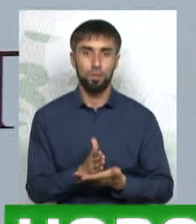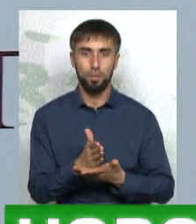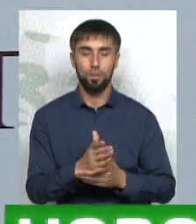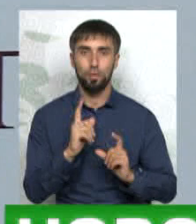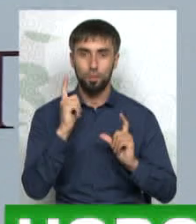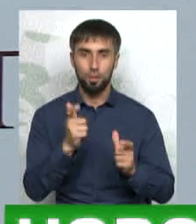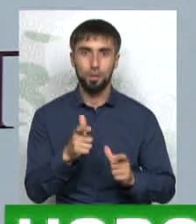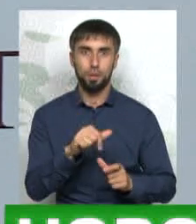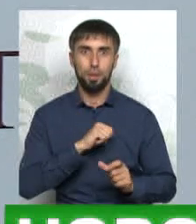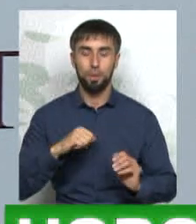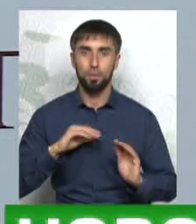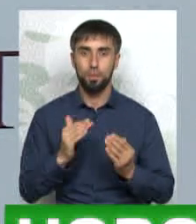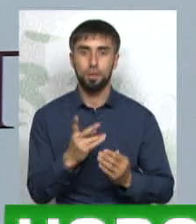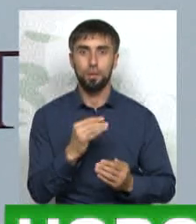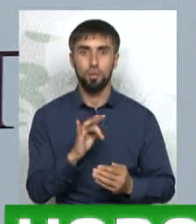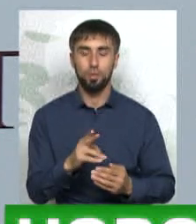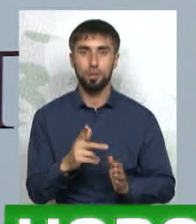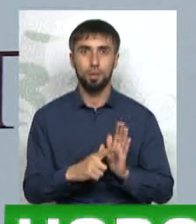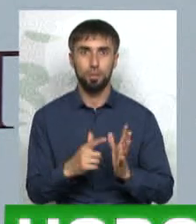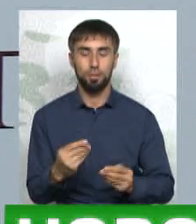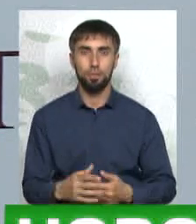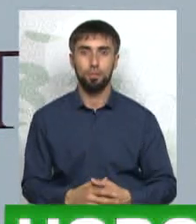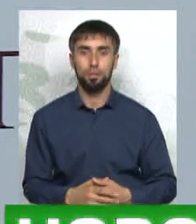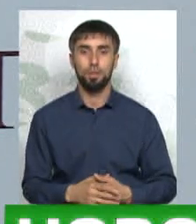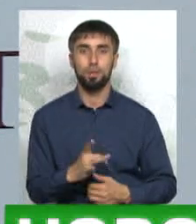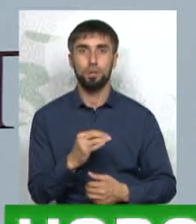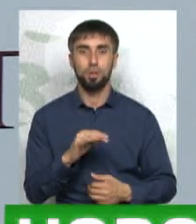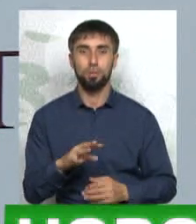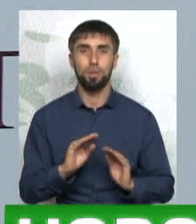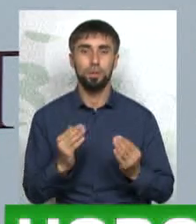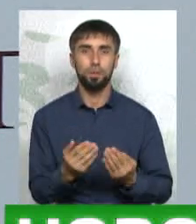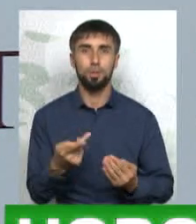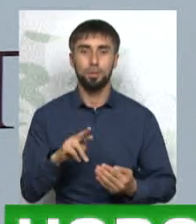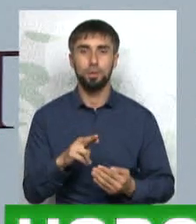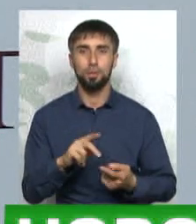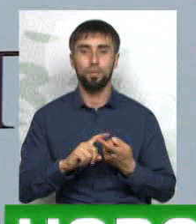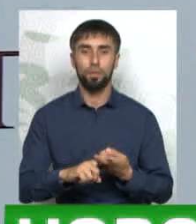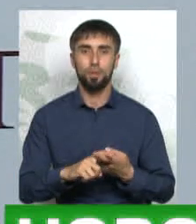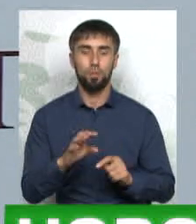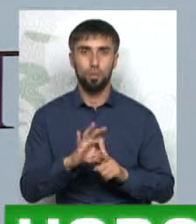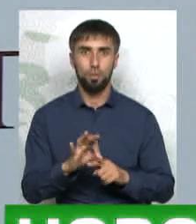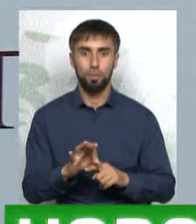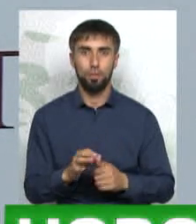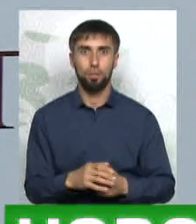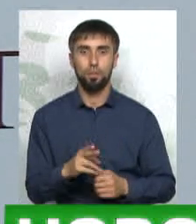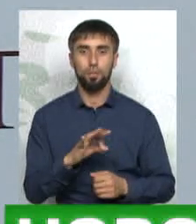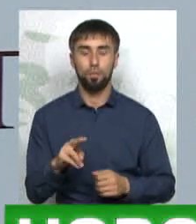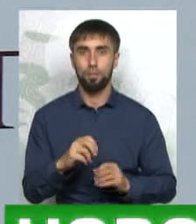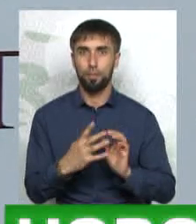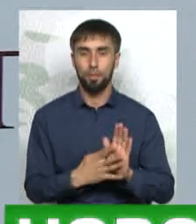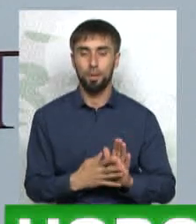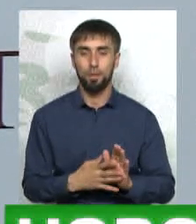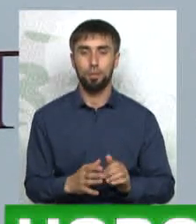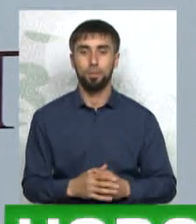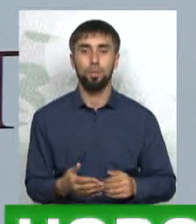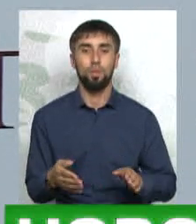о самоизоляции на срок не менее 7 дней. Режим изоляции для контактных с больным COVID-19 отменен